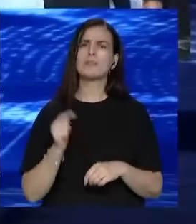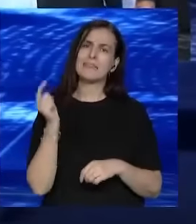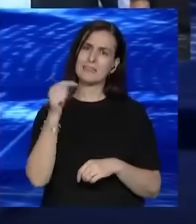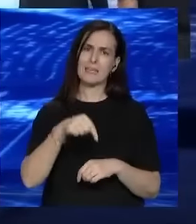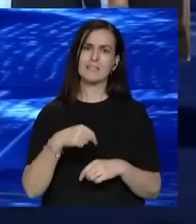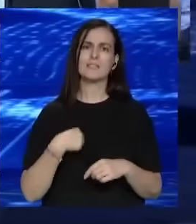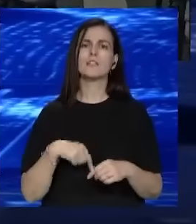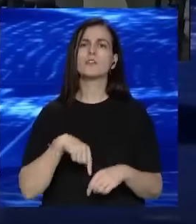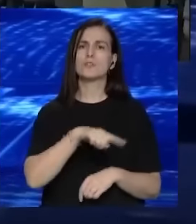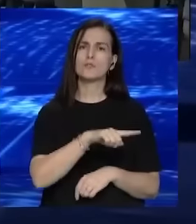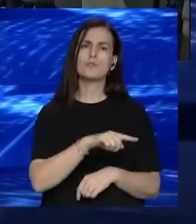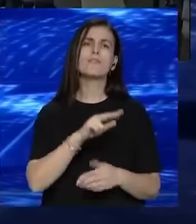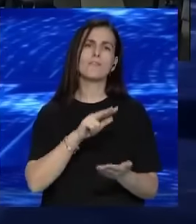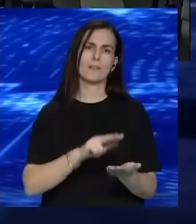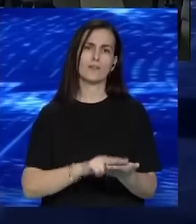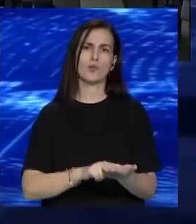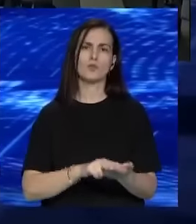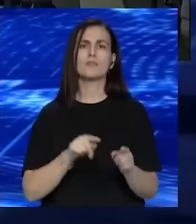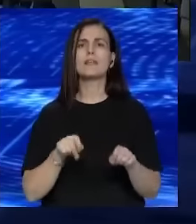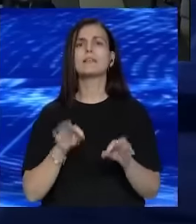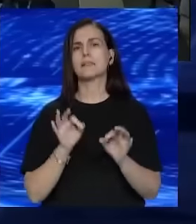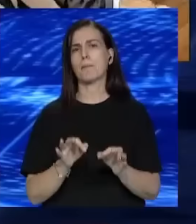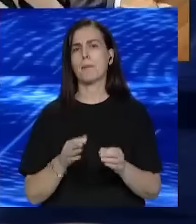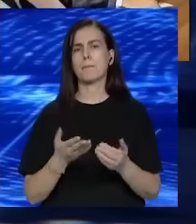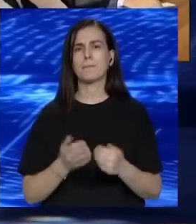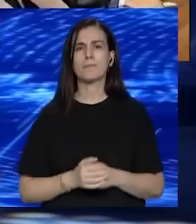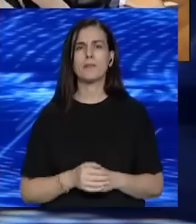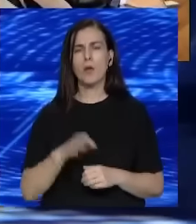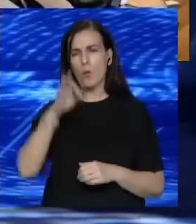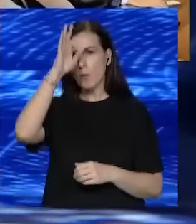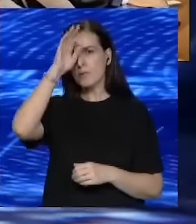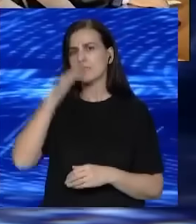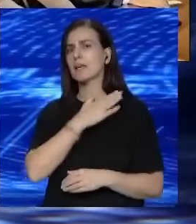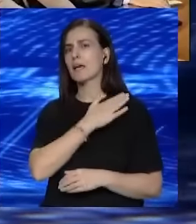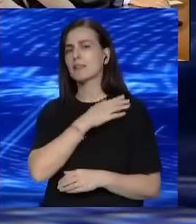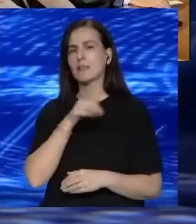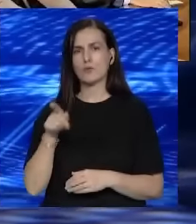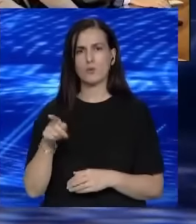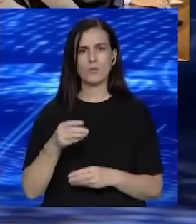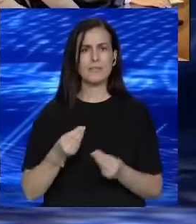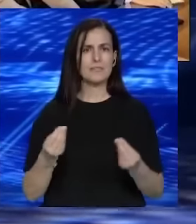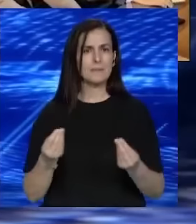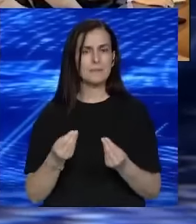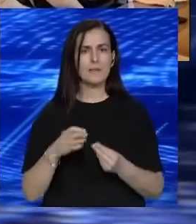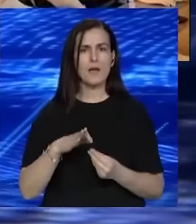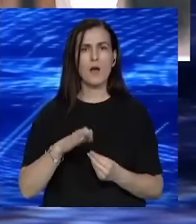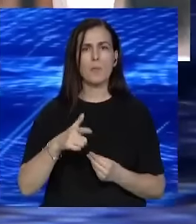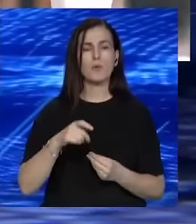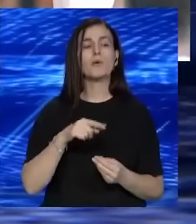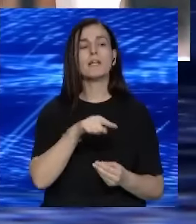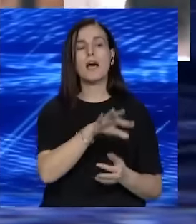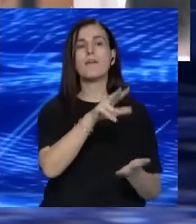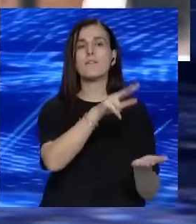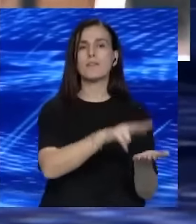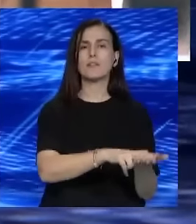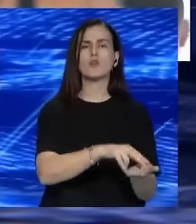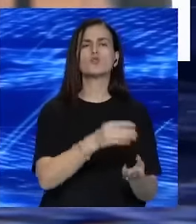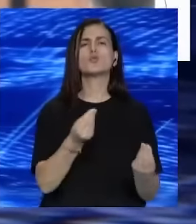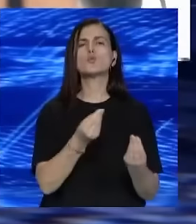të do të ekzekutohet ditën e nesërme nga policia fill, pasi prokuroria të përcaktoi